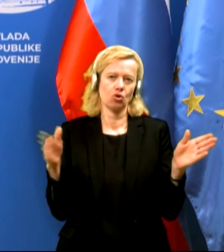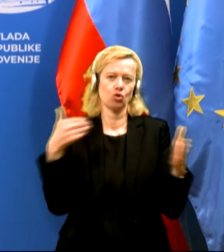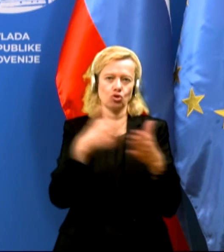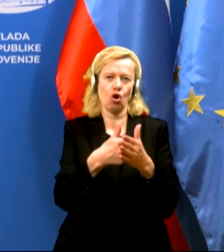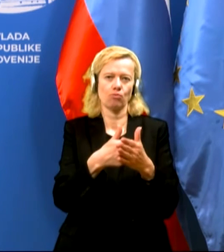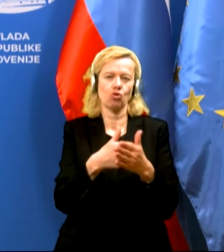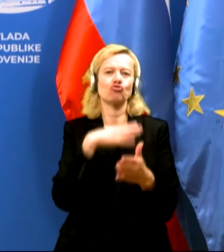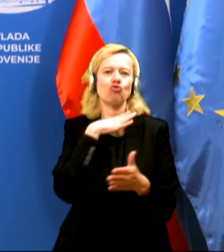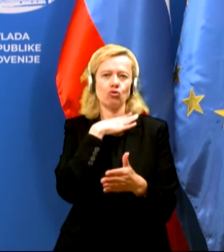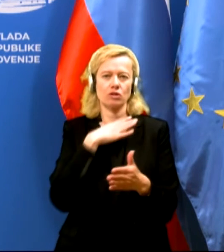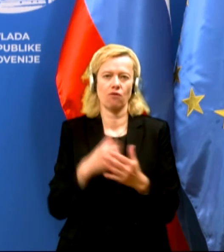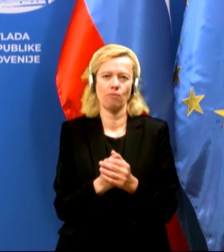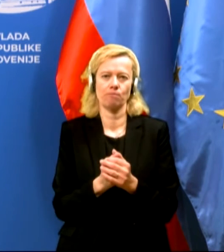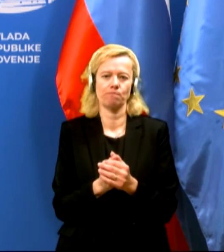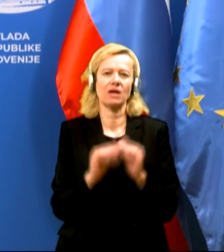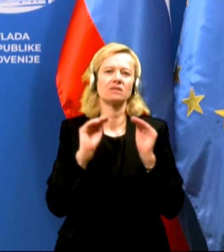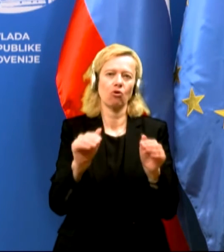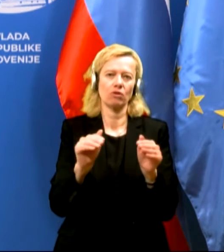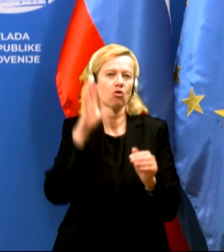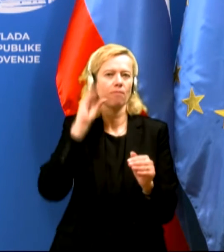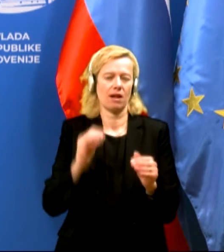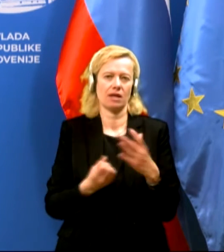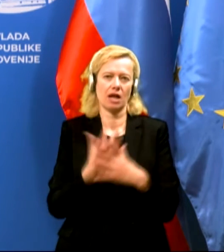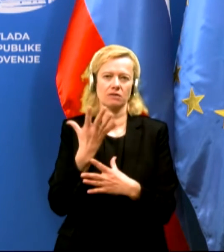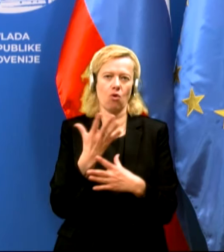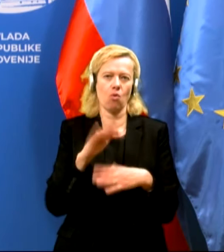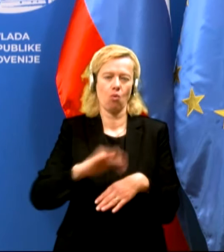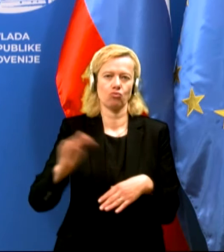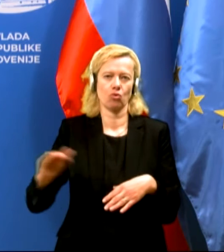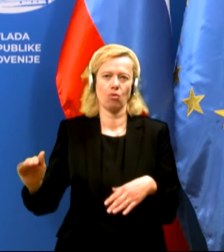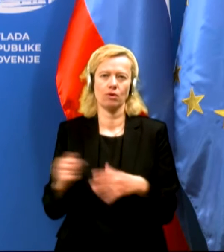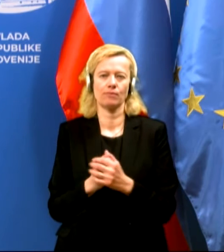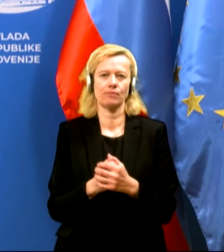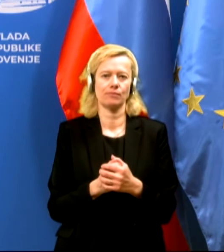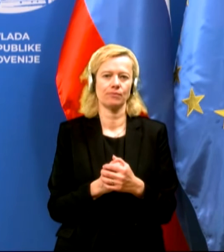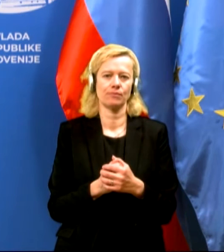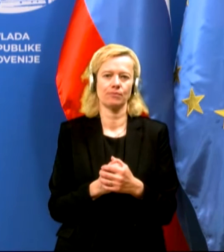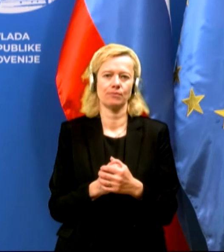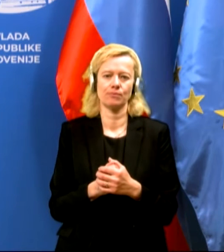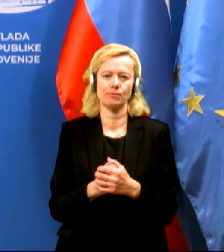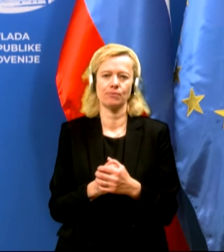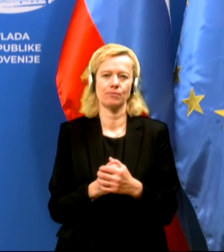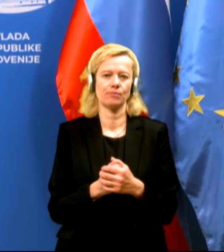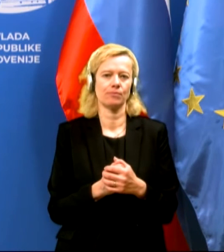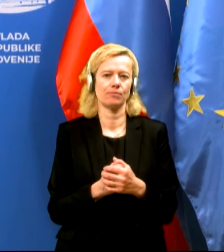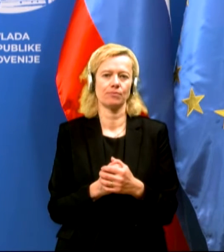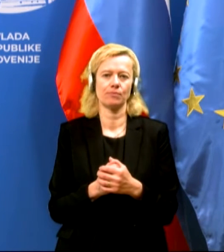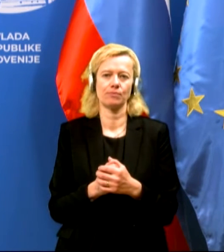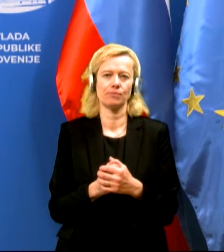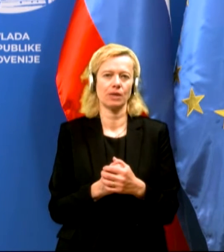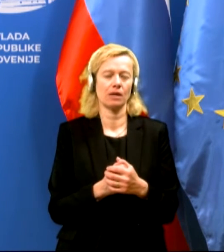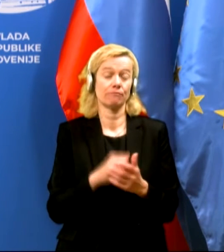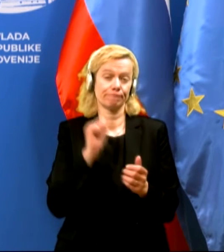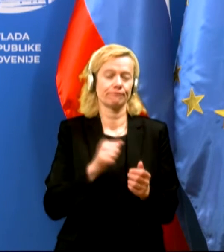šolstvo, zagotavljati normalen razvoj otrok in